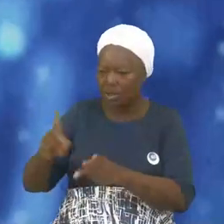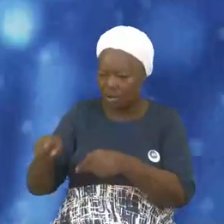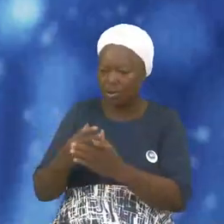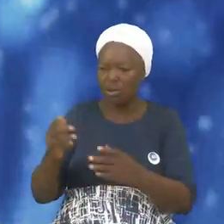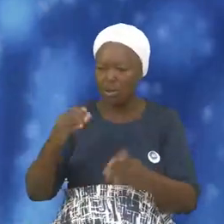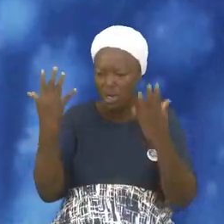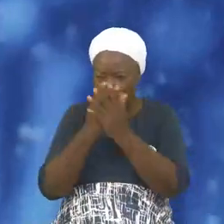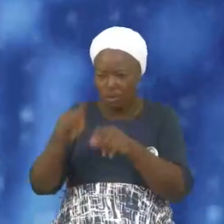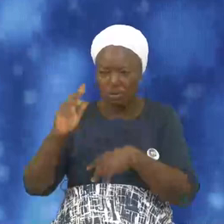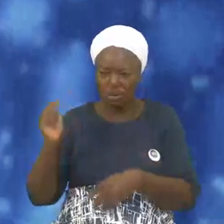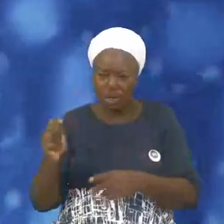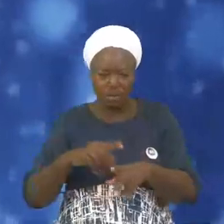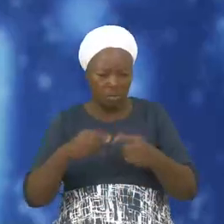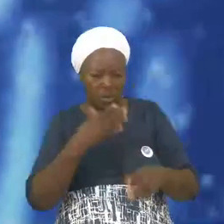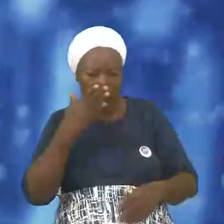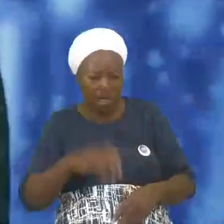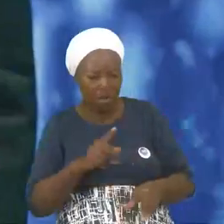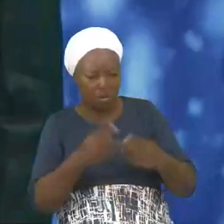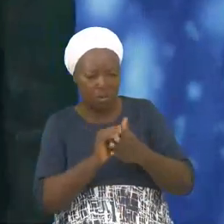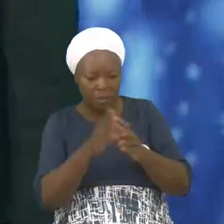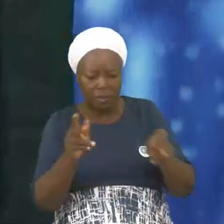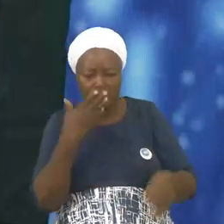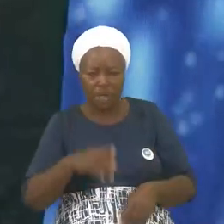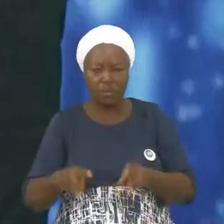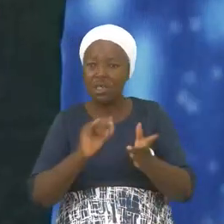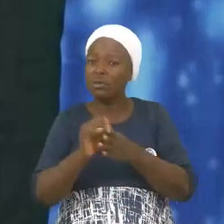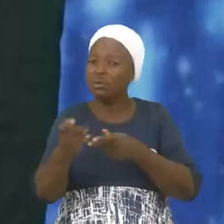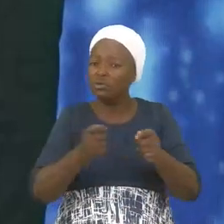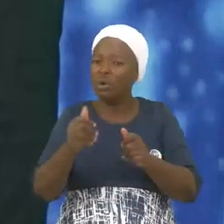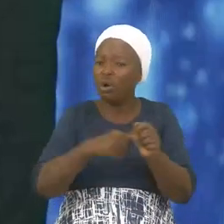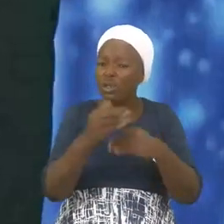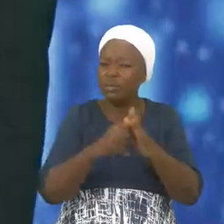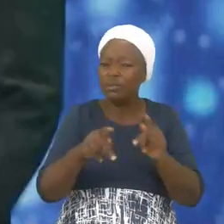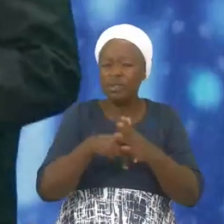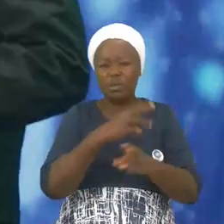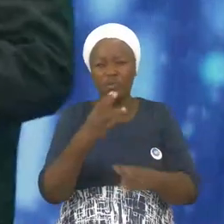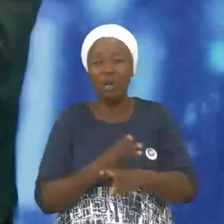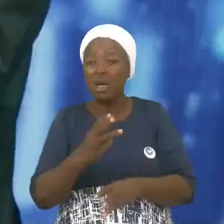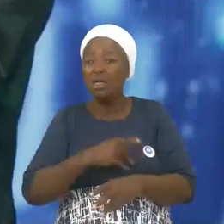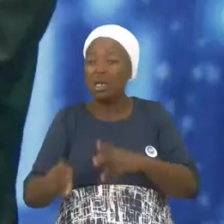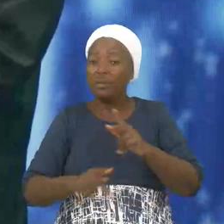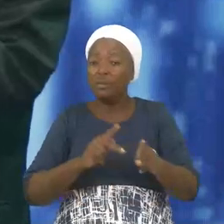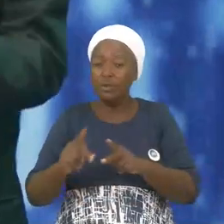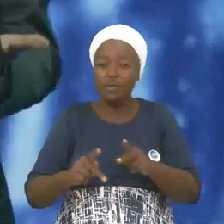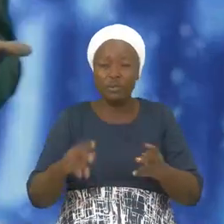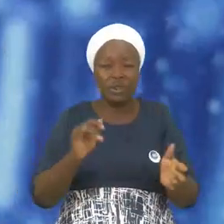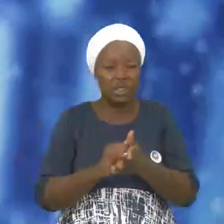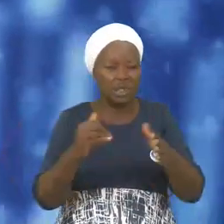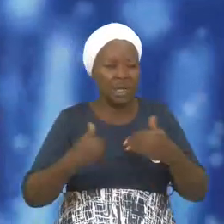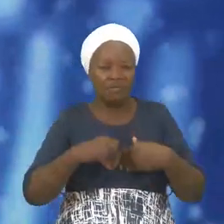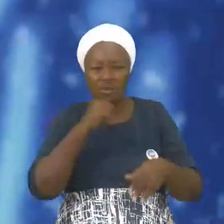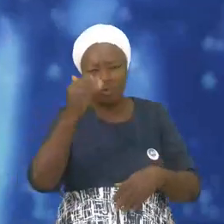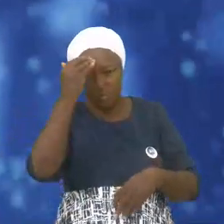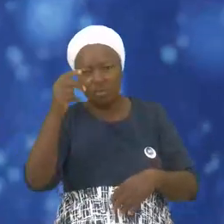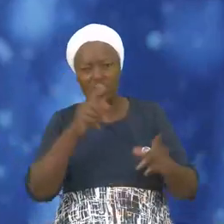va tel chemin, va dans aux toilettes, va dans les ténèbres, va dans le mal, va dans la fosse. C'est lui qui contrôle tous